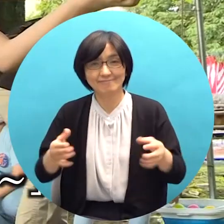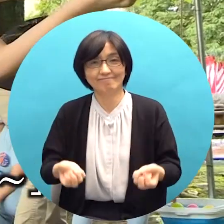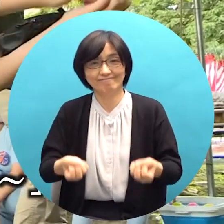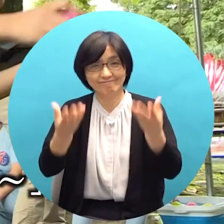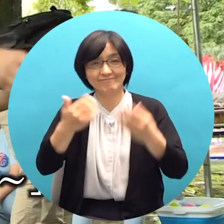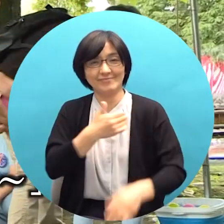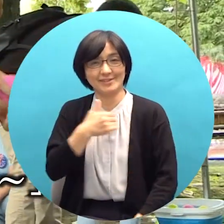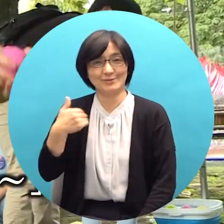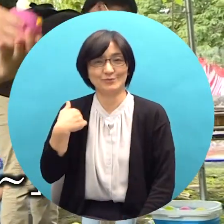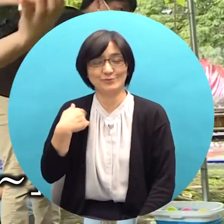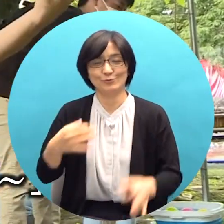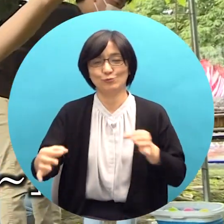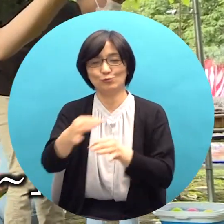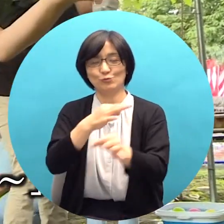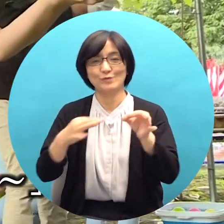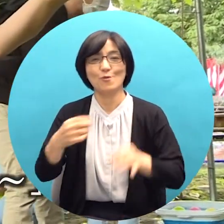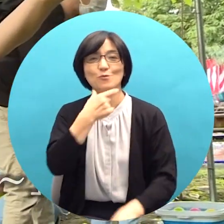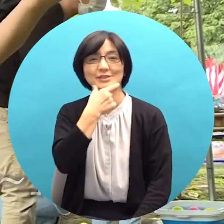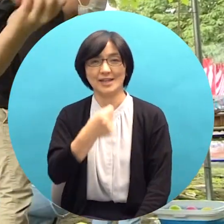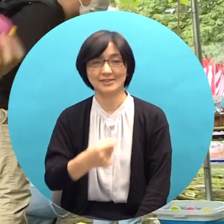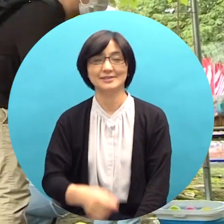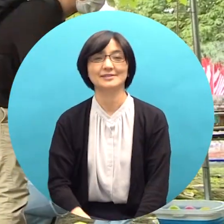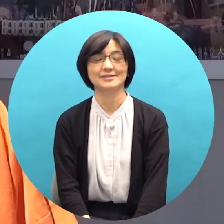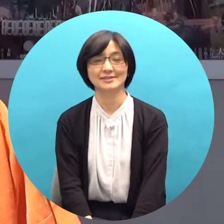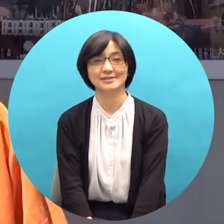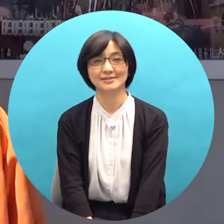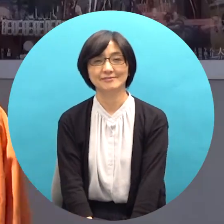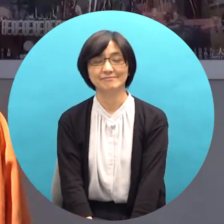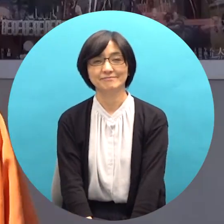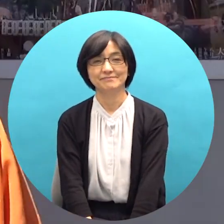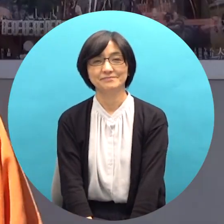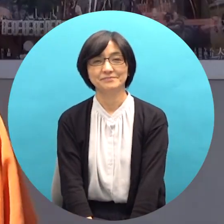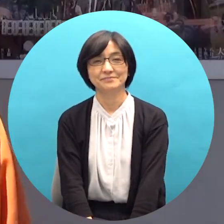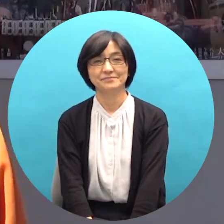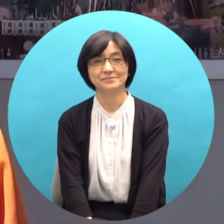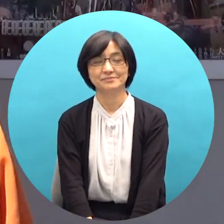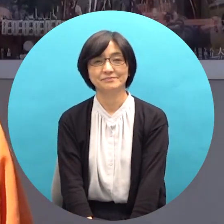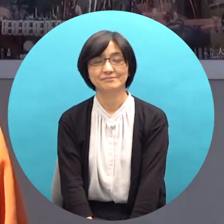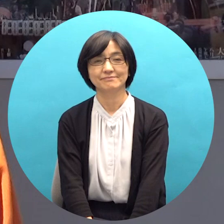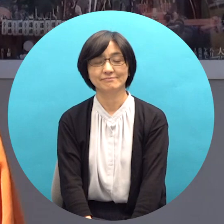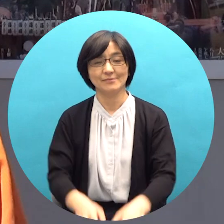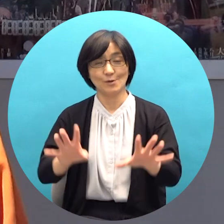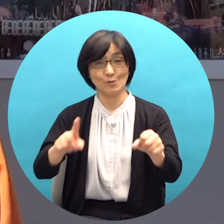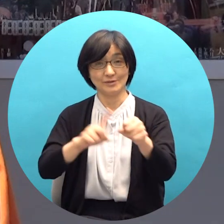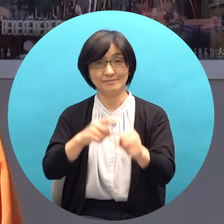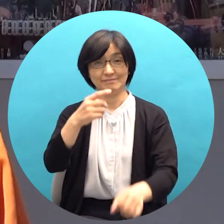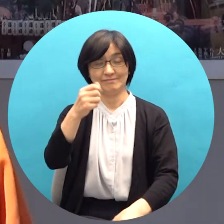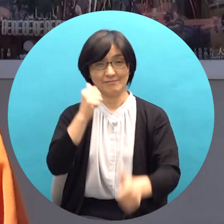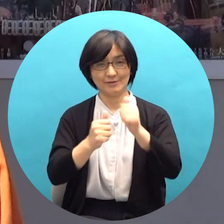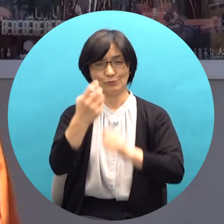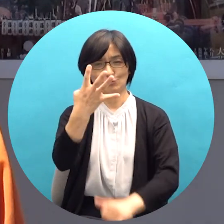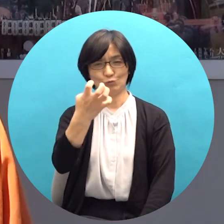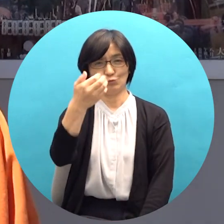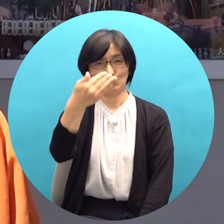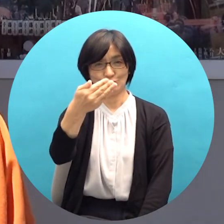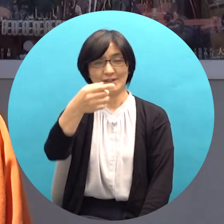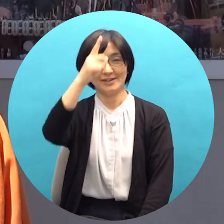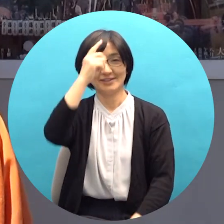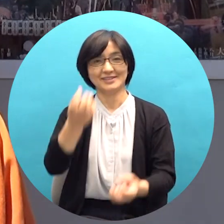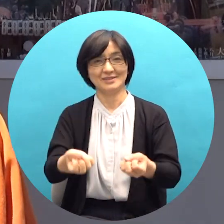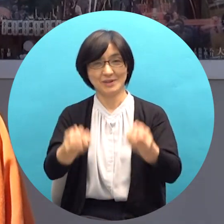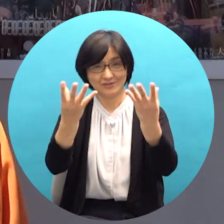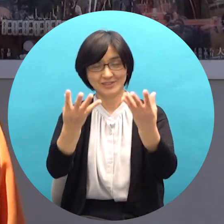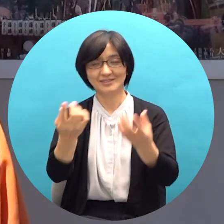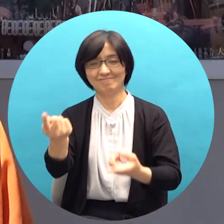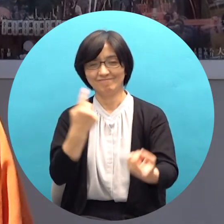りを心がけて運営していきたいと考えております。今年の第49回高崎祭りは、来てい